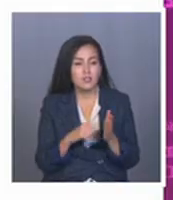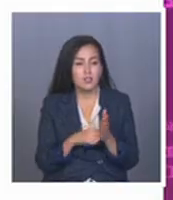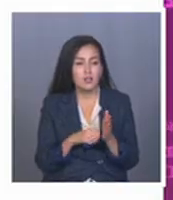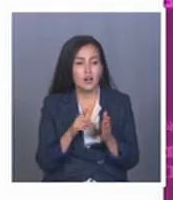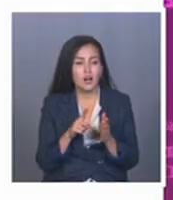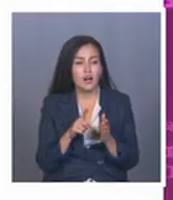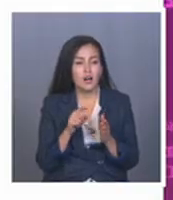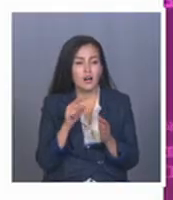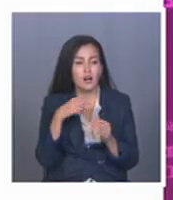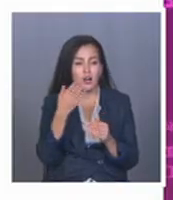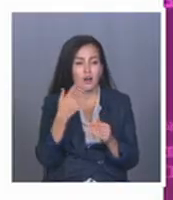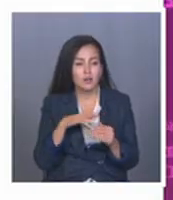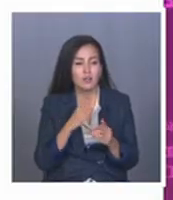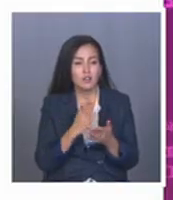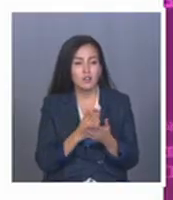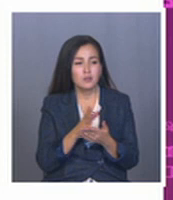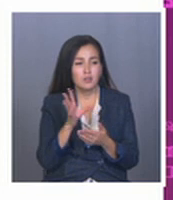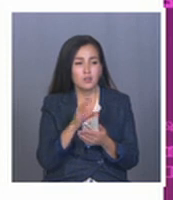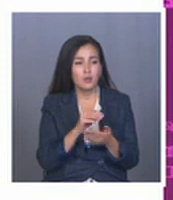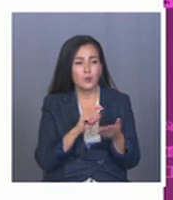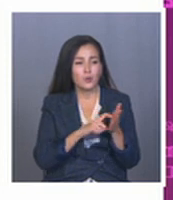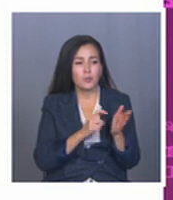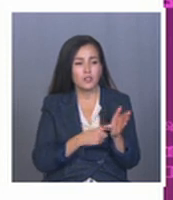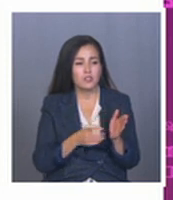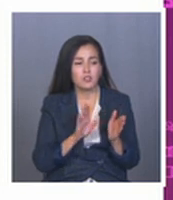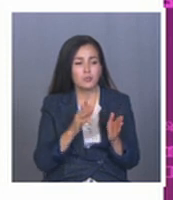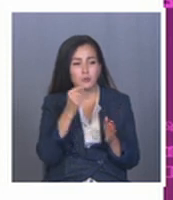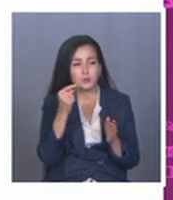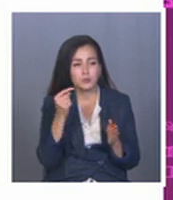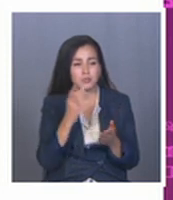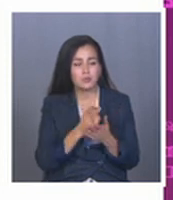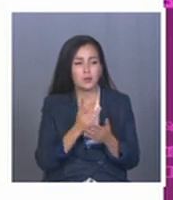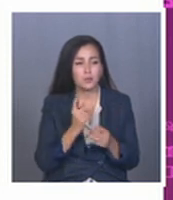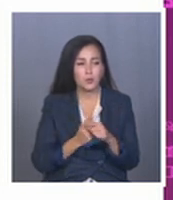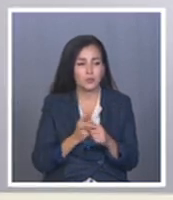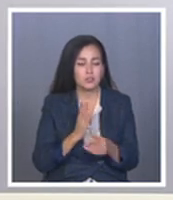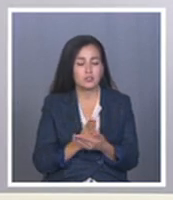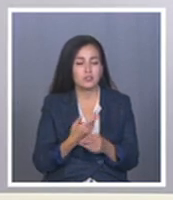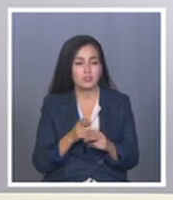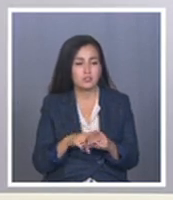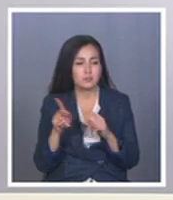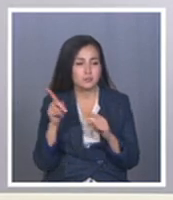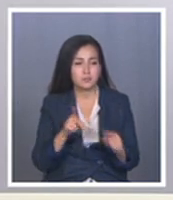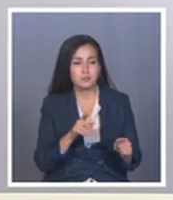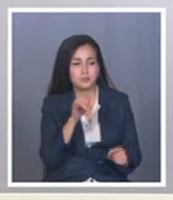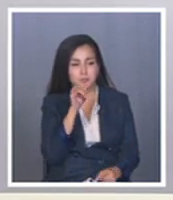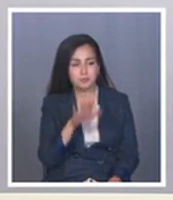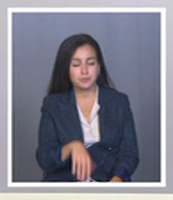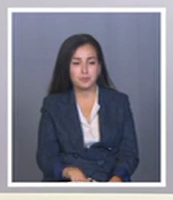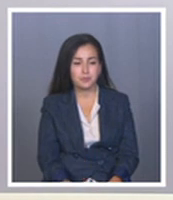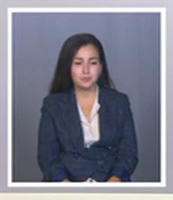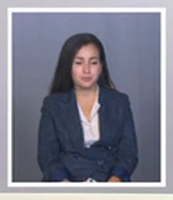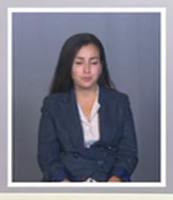алымда және бөлімде барлық жерде көбейтіштер емес. Мына екі жақшадан кейін азайту 2, мына екі жақшадан кейін қосу 1